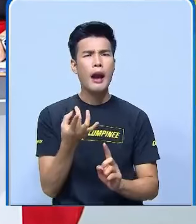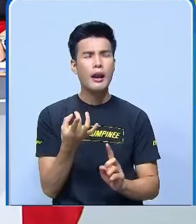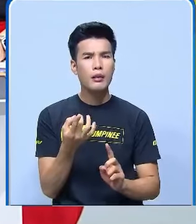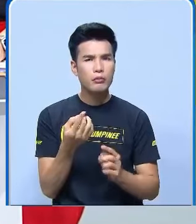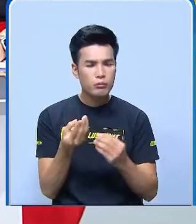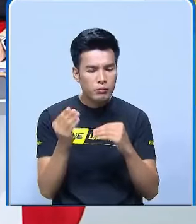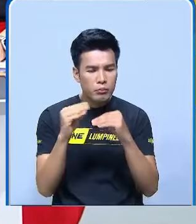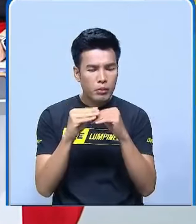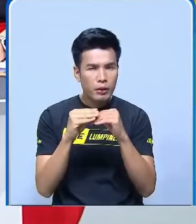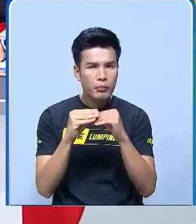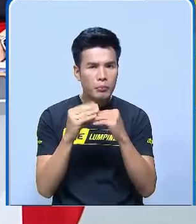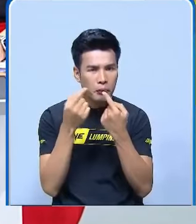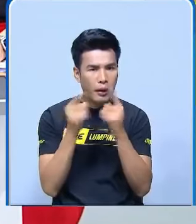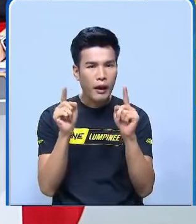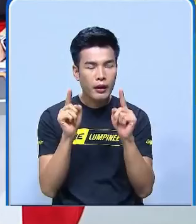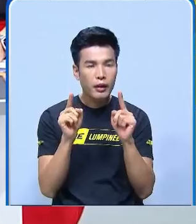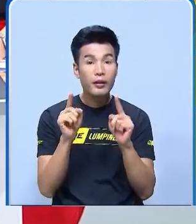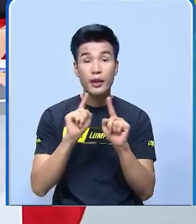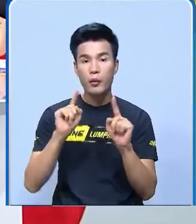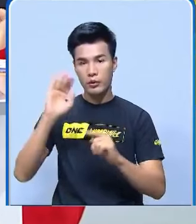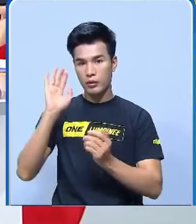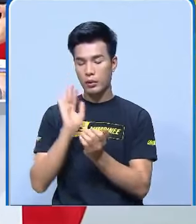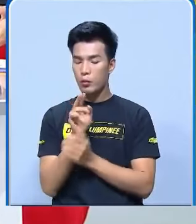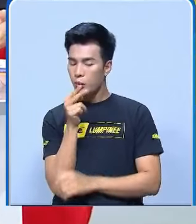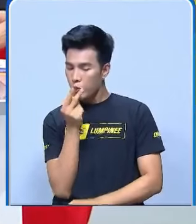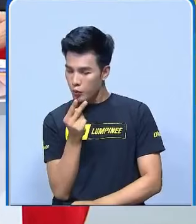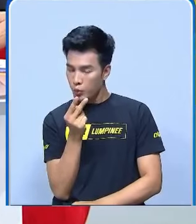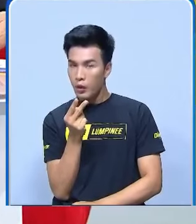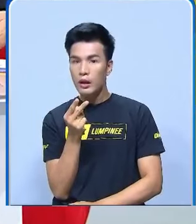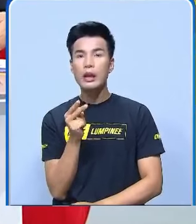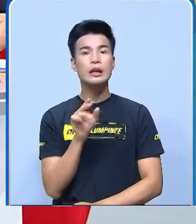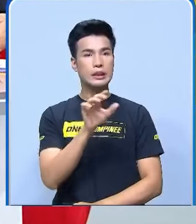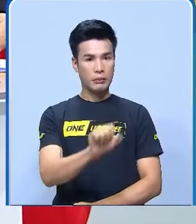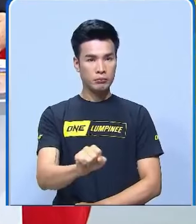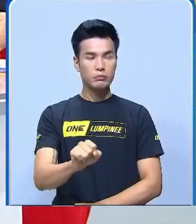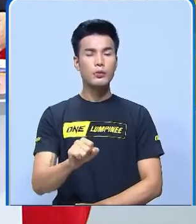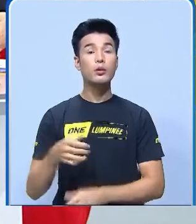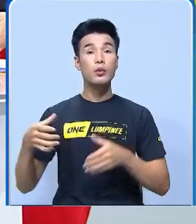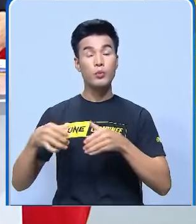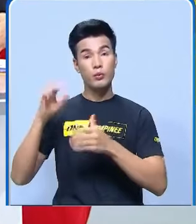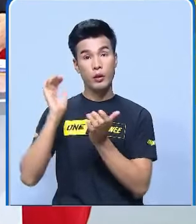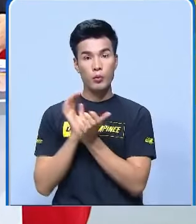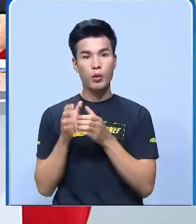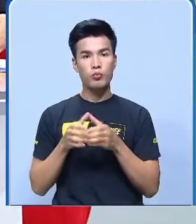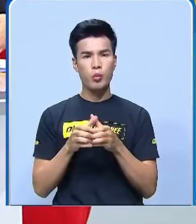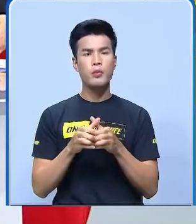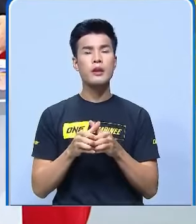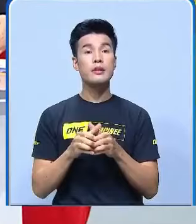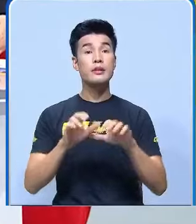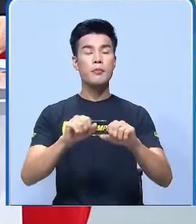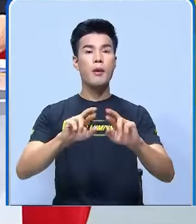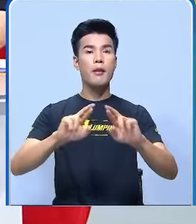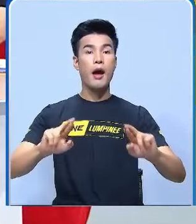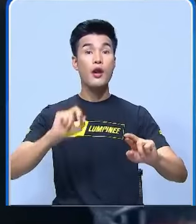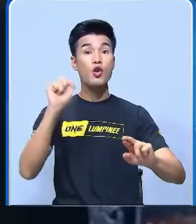งอยู่ในนั้นนะคะคุณผู้ชมก็ไม่เล็ดลอดสายตาเจ้าหน้าที่ไปได้เพราะว่าตำรวจบก.ปคม.บุกไปที่ร้านคารา